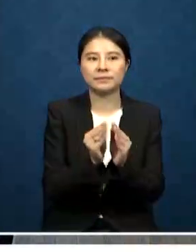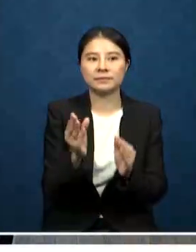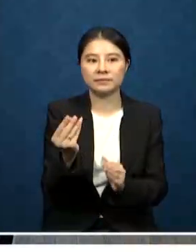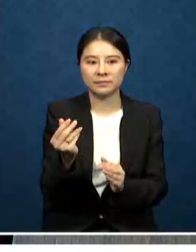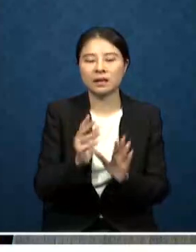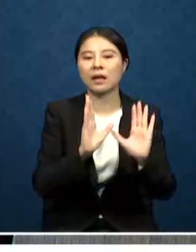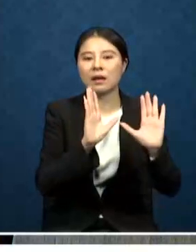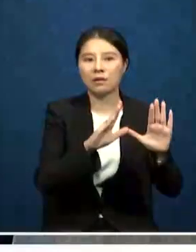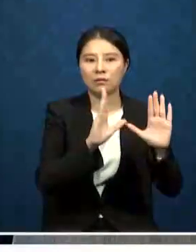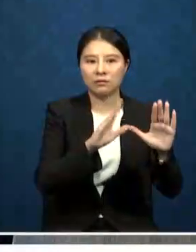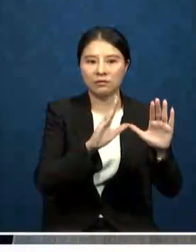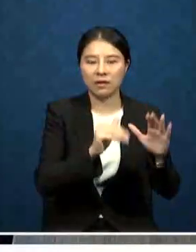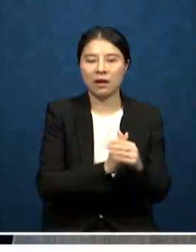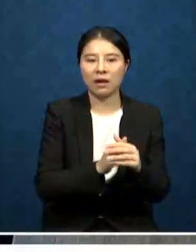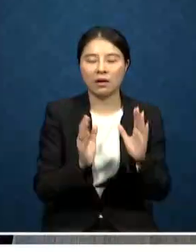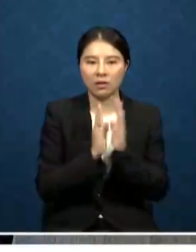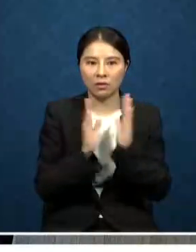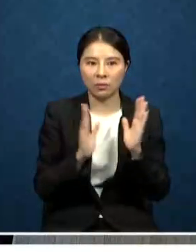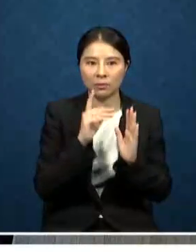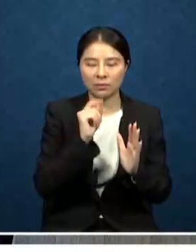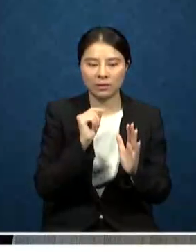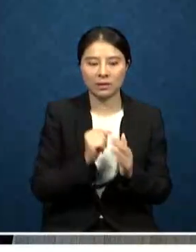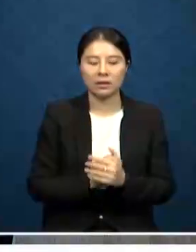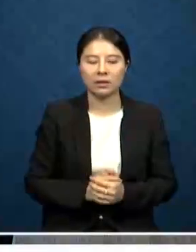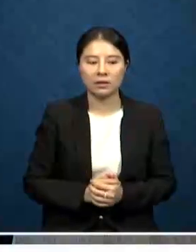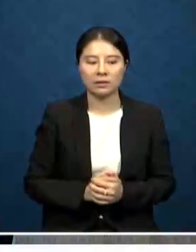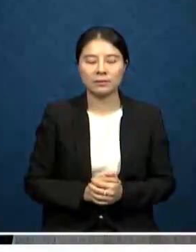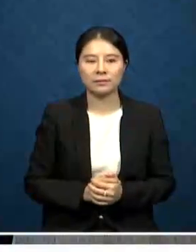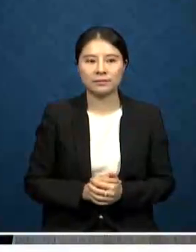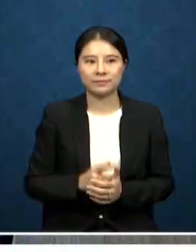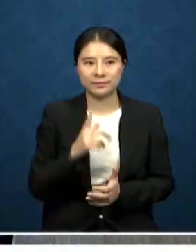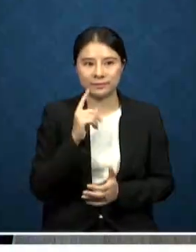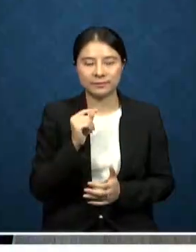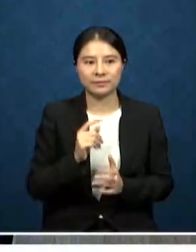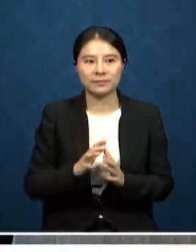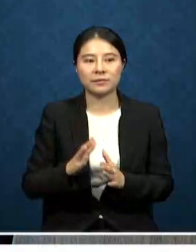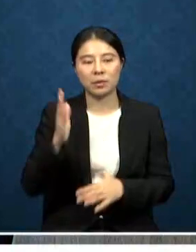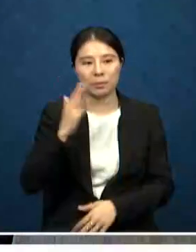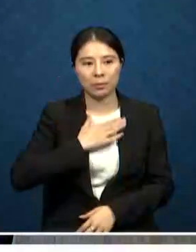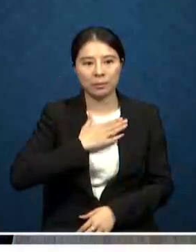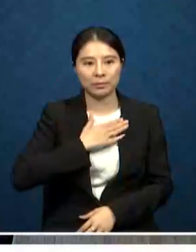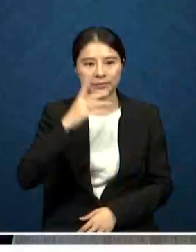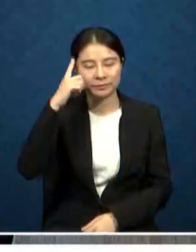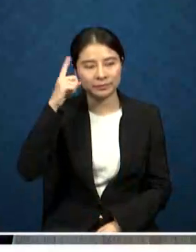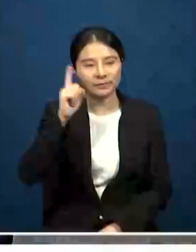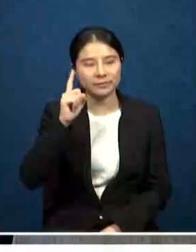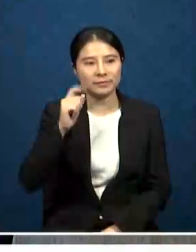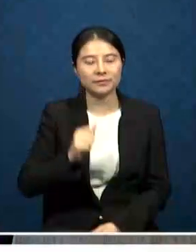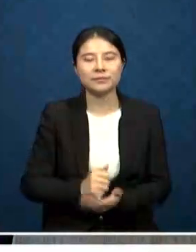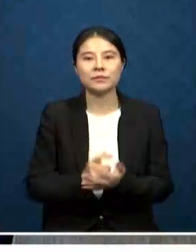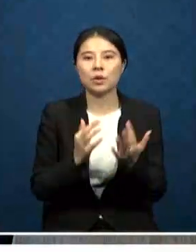นะครับแต่ว่าก็ขอขอบคุณที่ตอบคำถามที่ผมตั้งมาในช่วงแรกแล้วผมคิดว่าผมจะรอดู